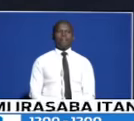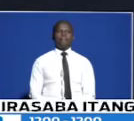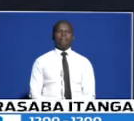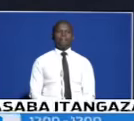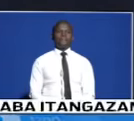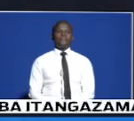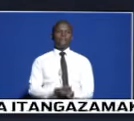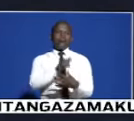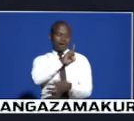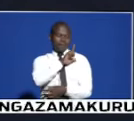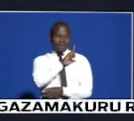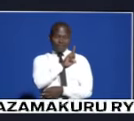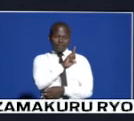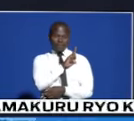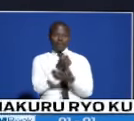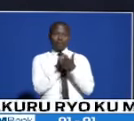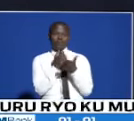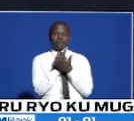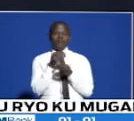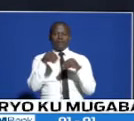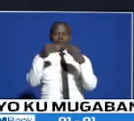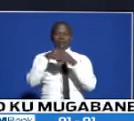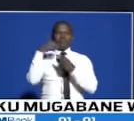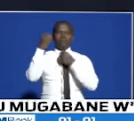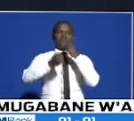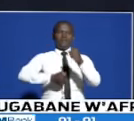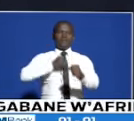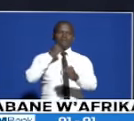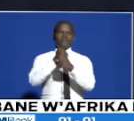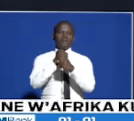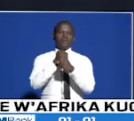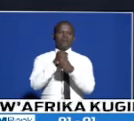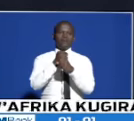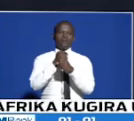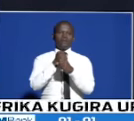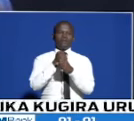Amahirwe opportunité nahawe muri iyi myaka